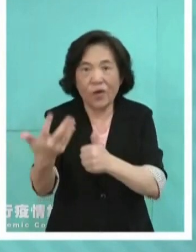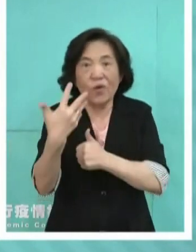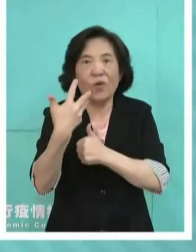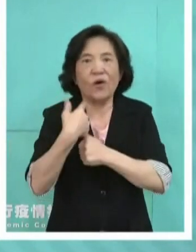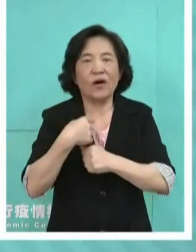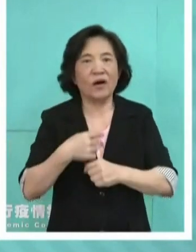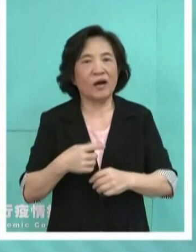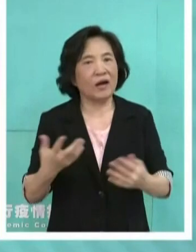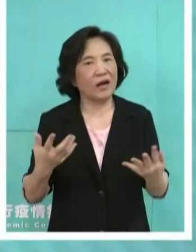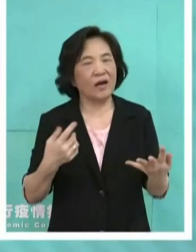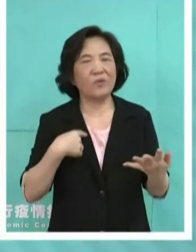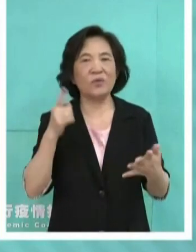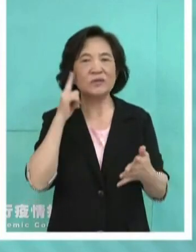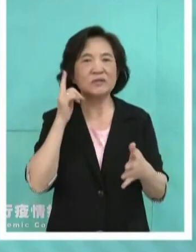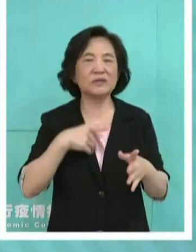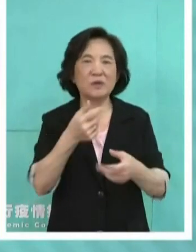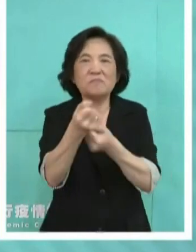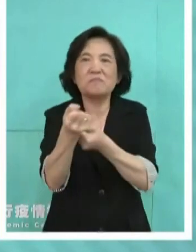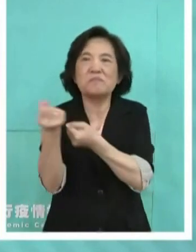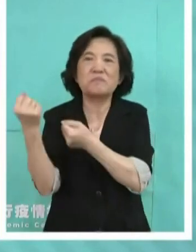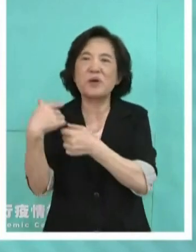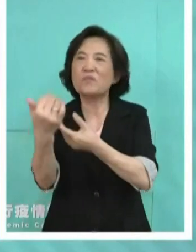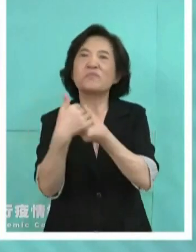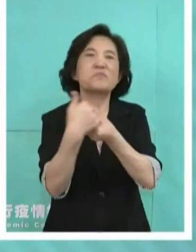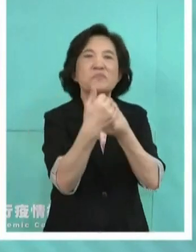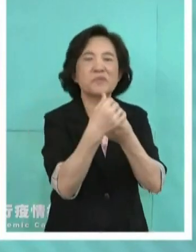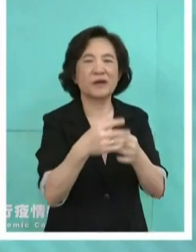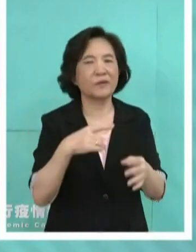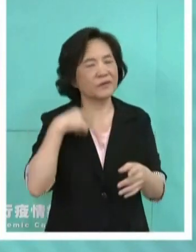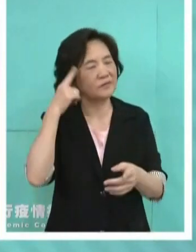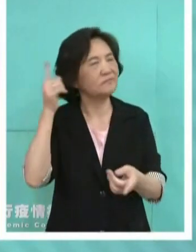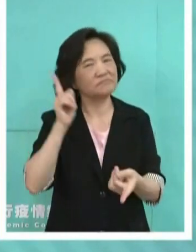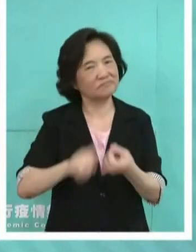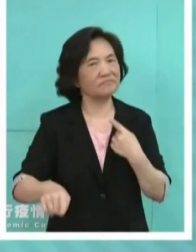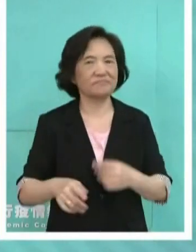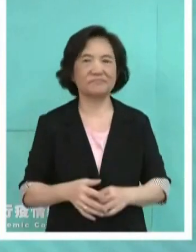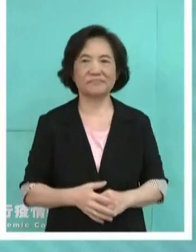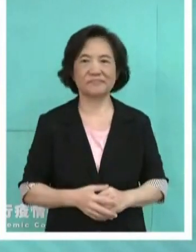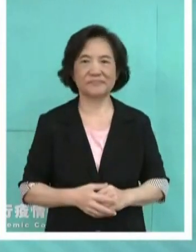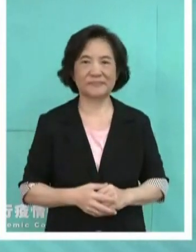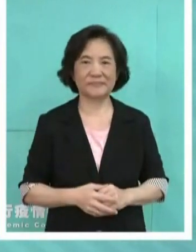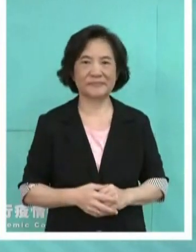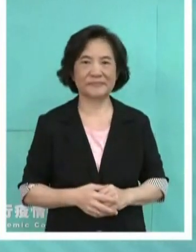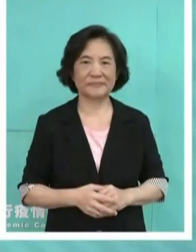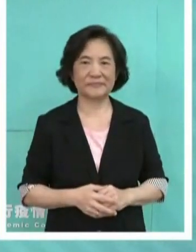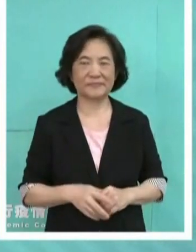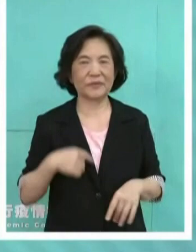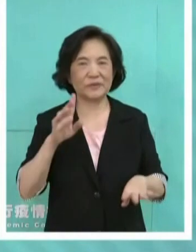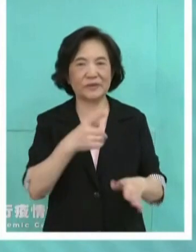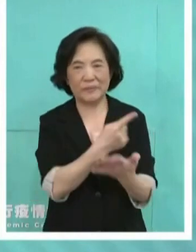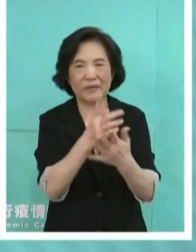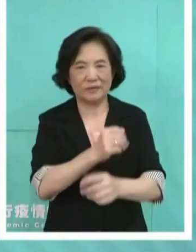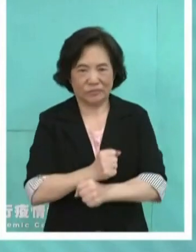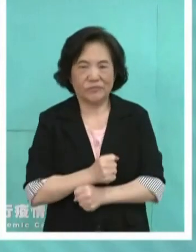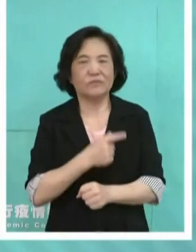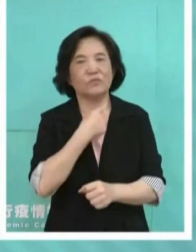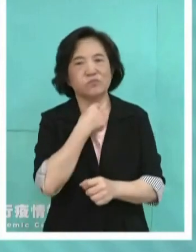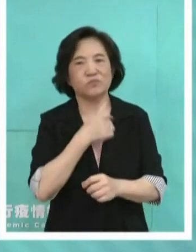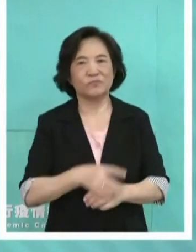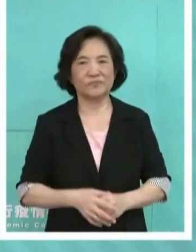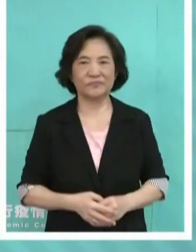大的讲到什么在跑选举啊，在政治上不正确的，所以应该还是要注意一点的。